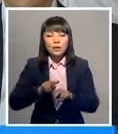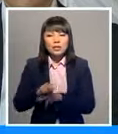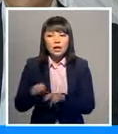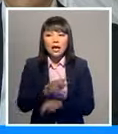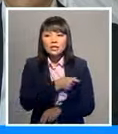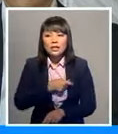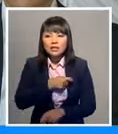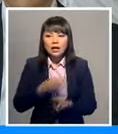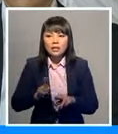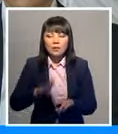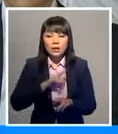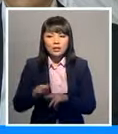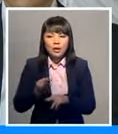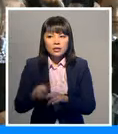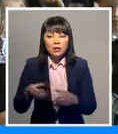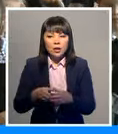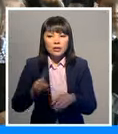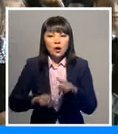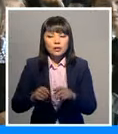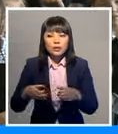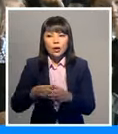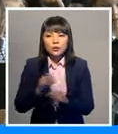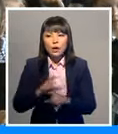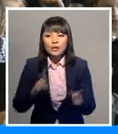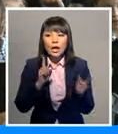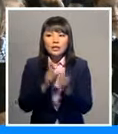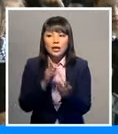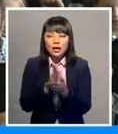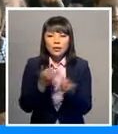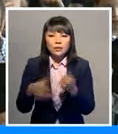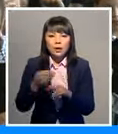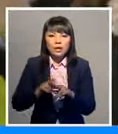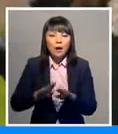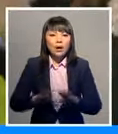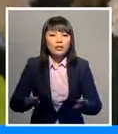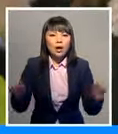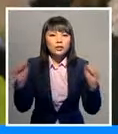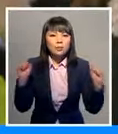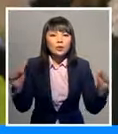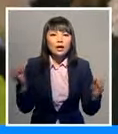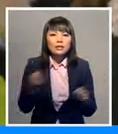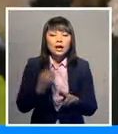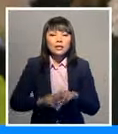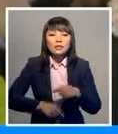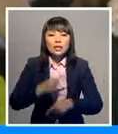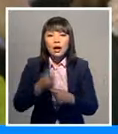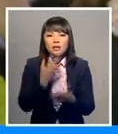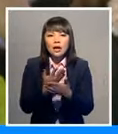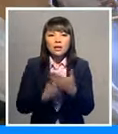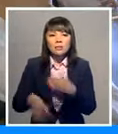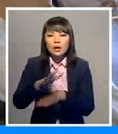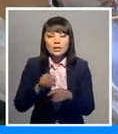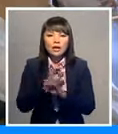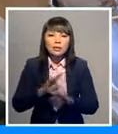жаттықтырушысы Юрий Мельниченко Родина ауылдық мектебінің оқушыларымен кездесті. Таңқты балуан балаларға спортпен шұғылданудың салауатты өмір салтын ұстанудың